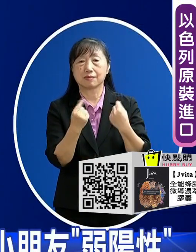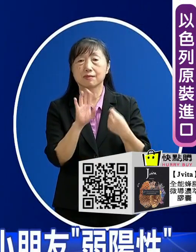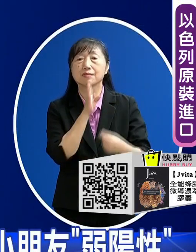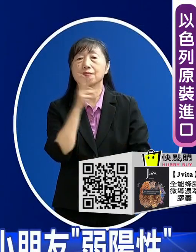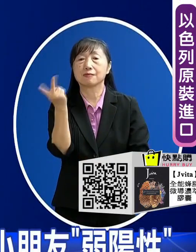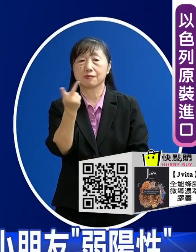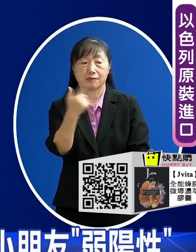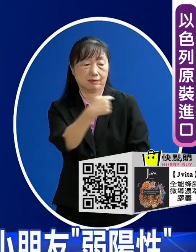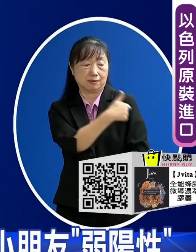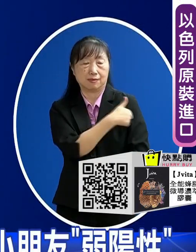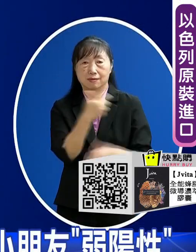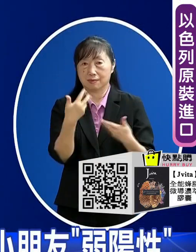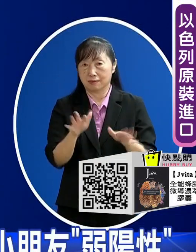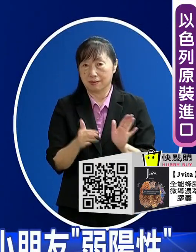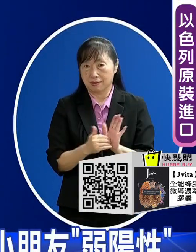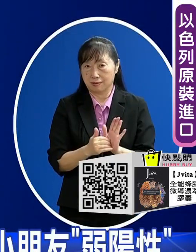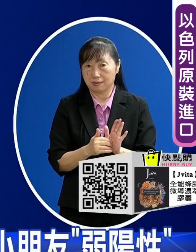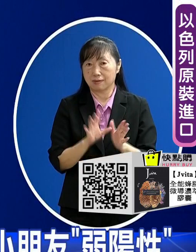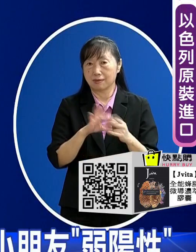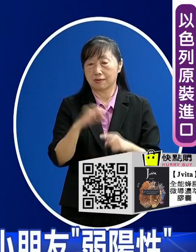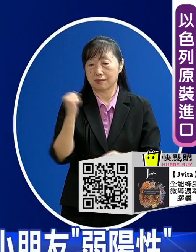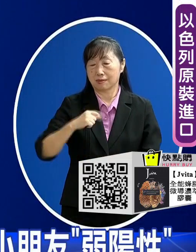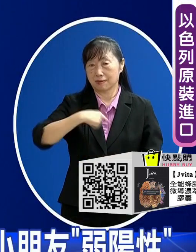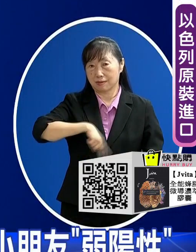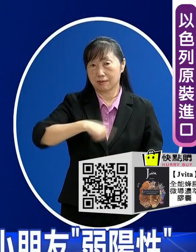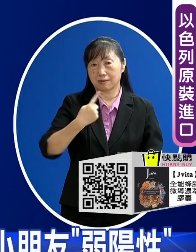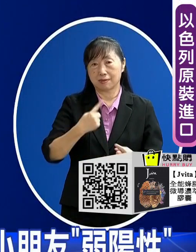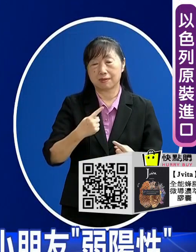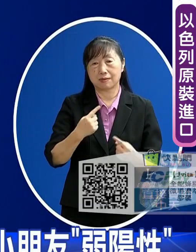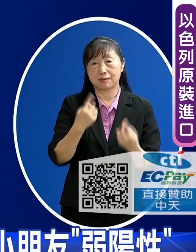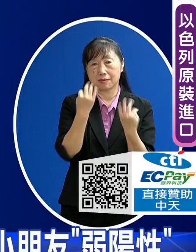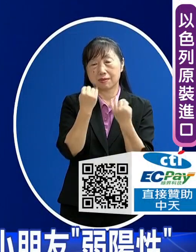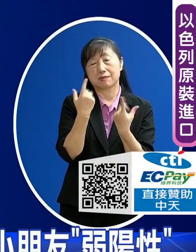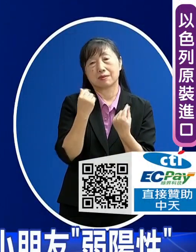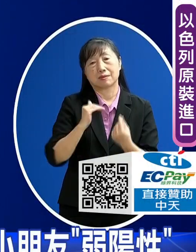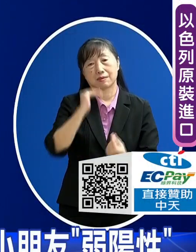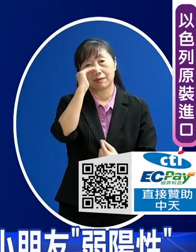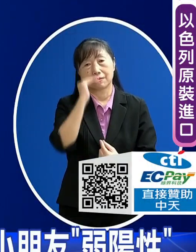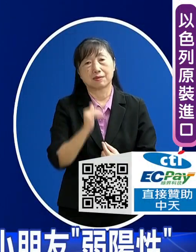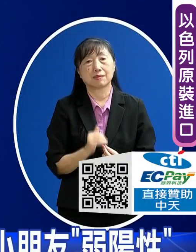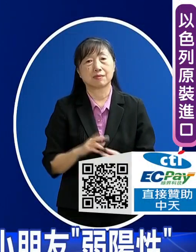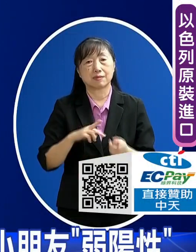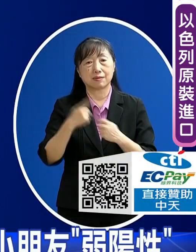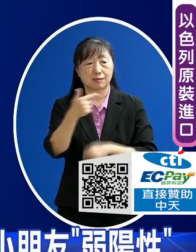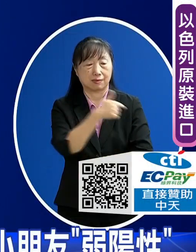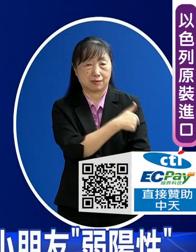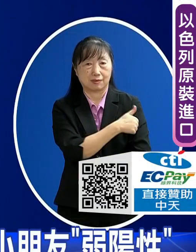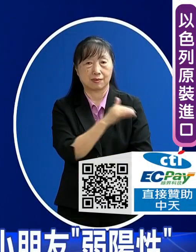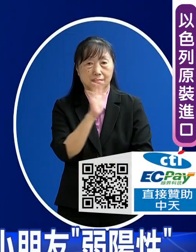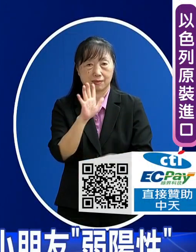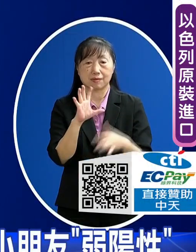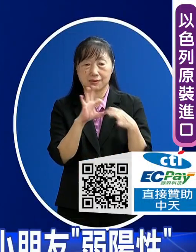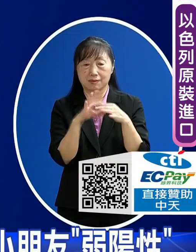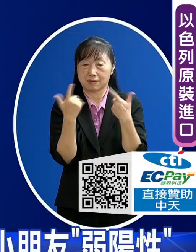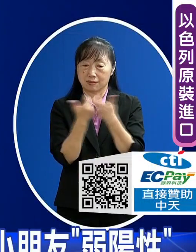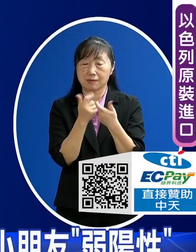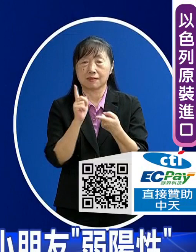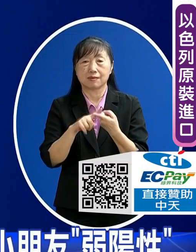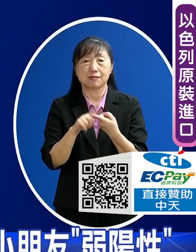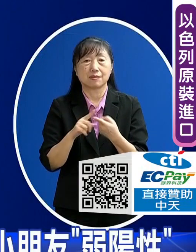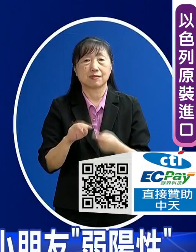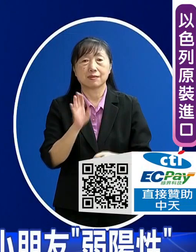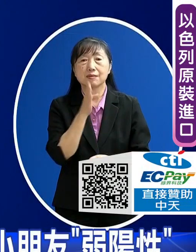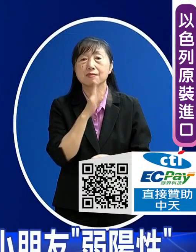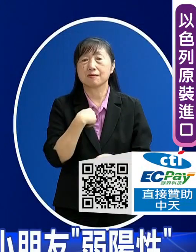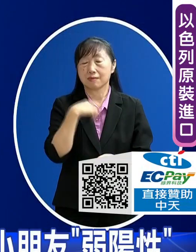疫苗，所以这个抗体其实数值也蛮高的，跟他打过疫苗是相符合的。不过我们有